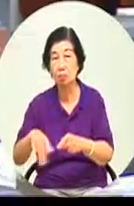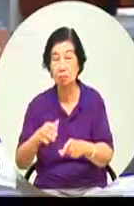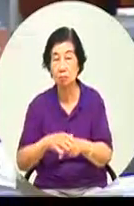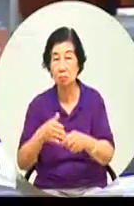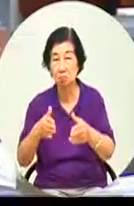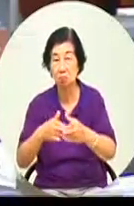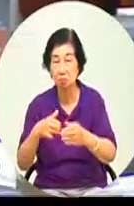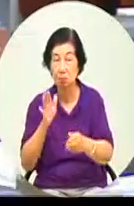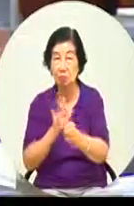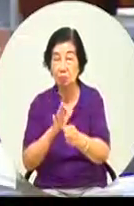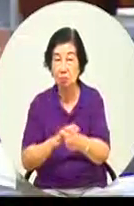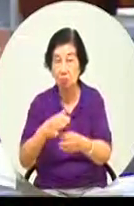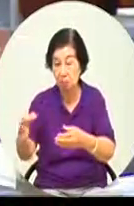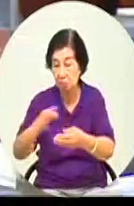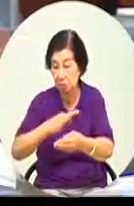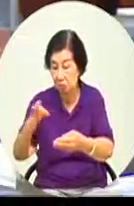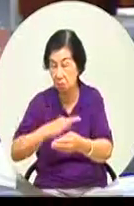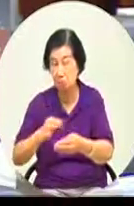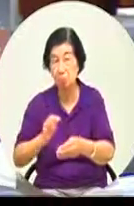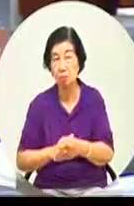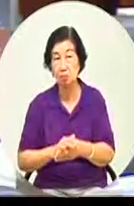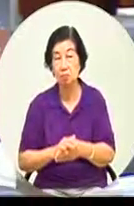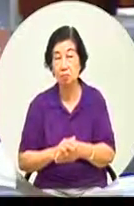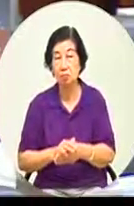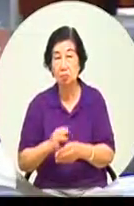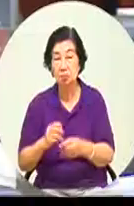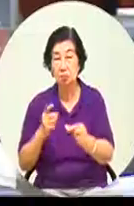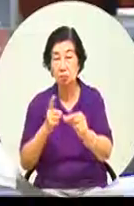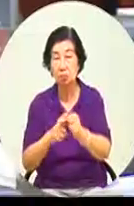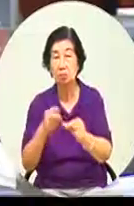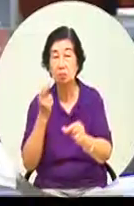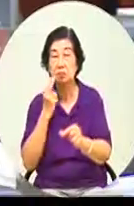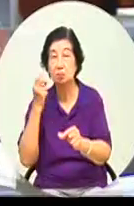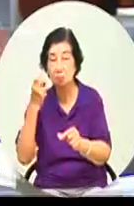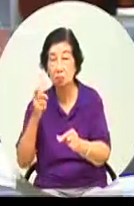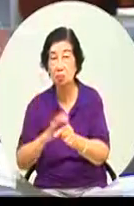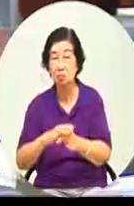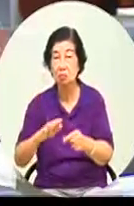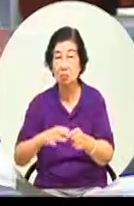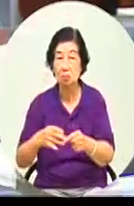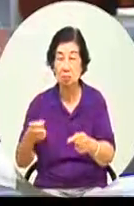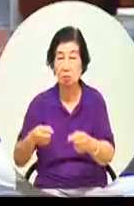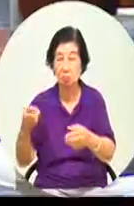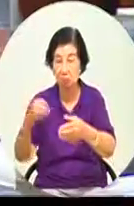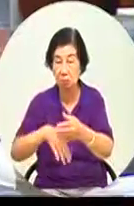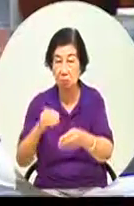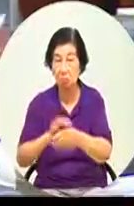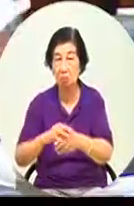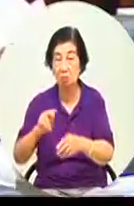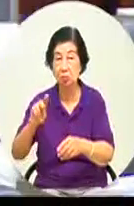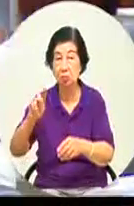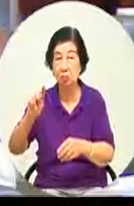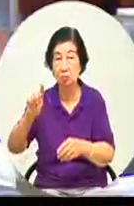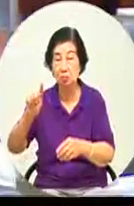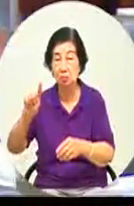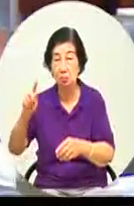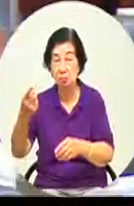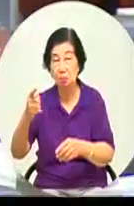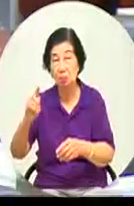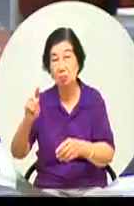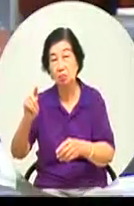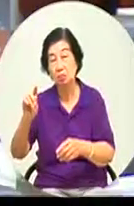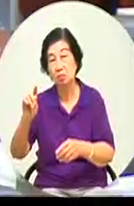啊，啊，这100亿内底，对啊，啊，你若为人们造化，小港啊，这会当伊